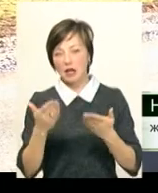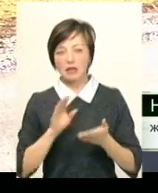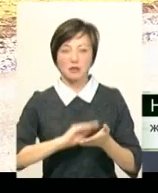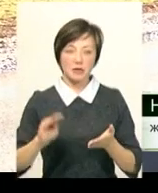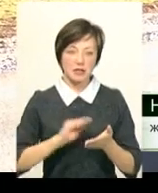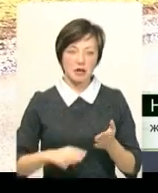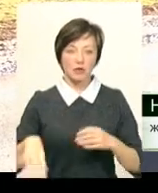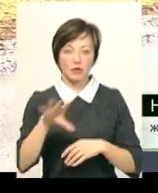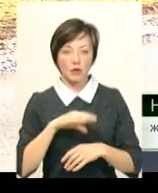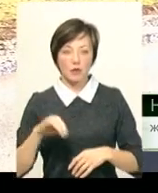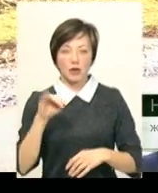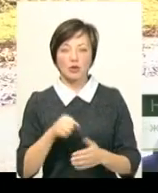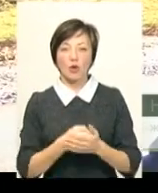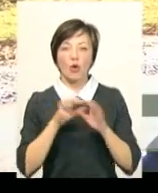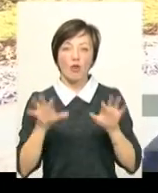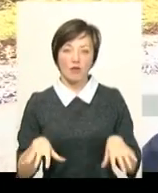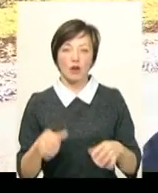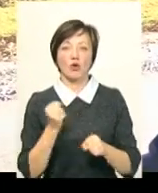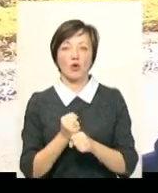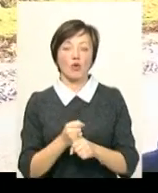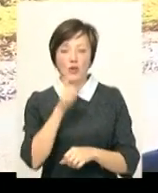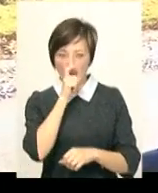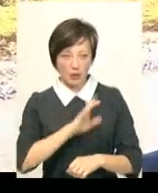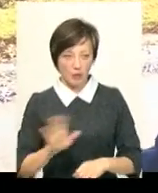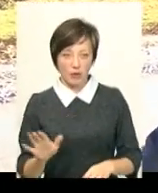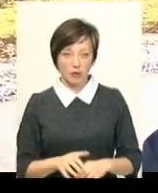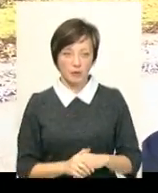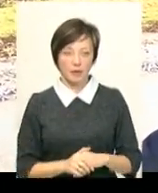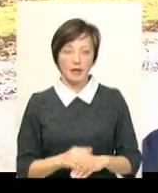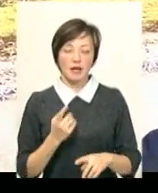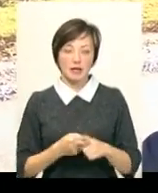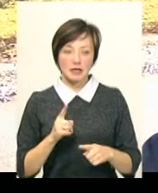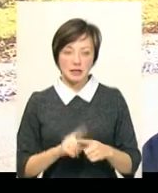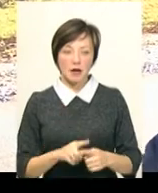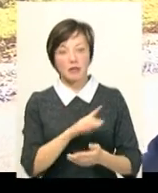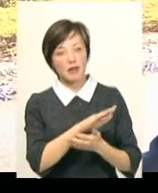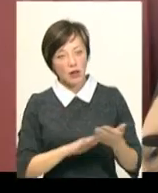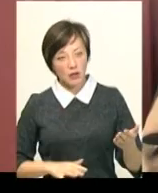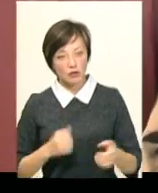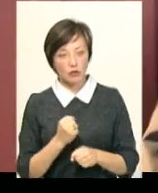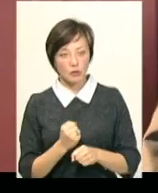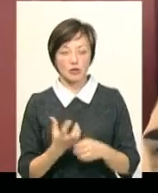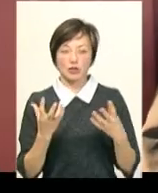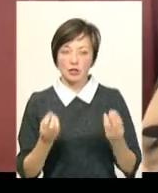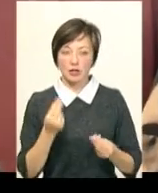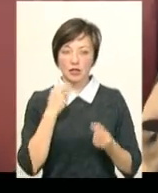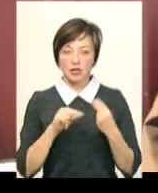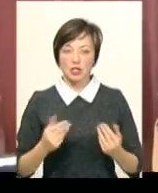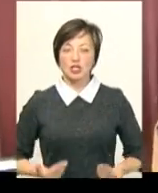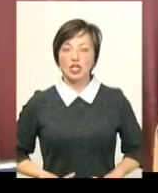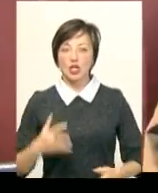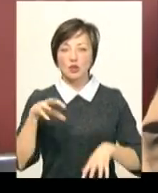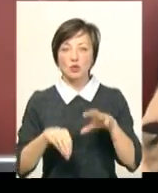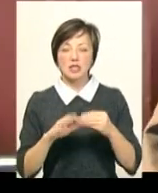писали кругом, і до голови. Дорогу зробили непогано. То якби ще далі зробили. Житель сусідніх